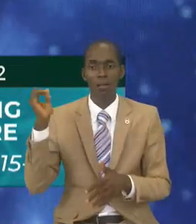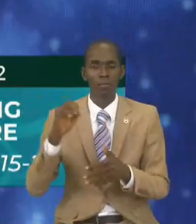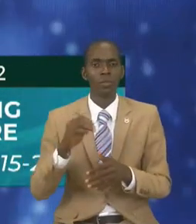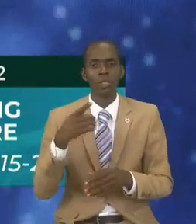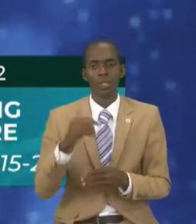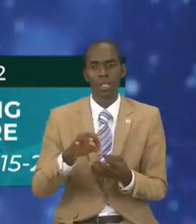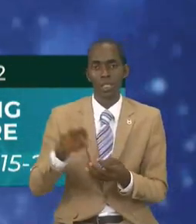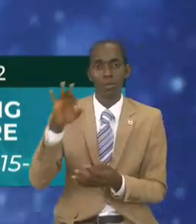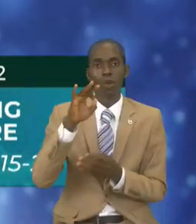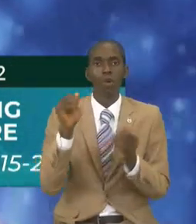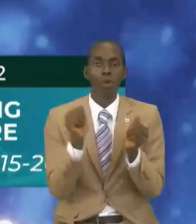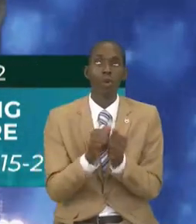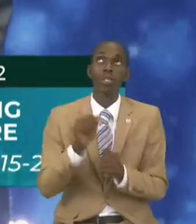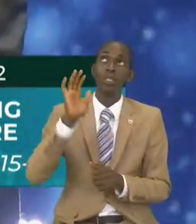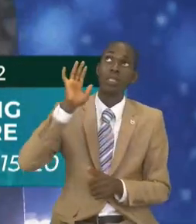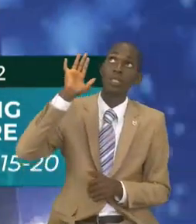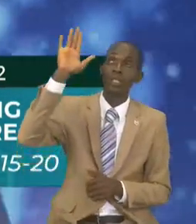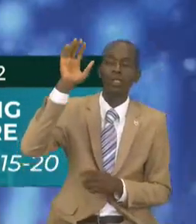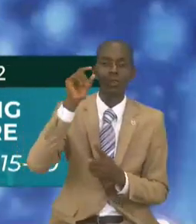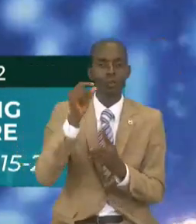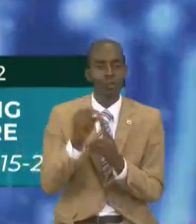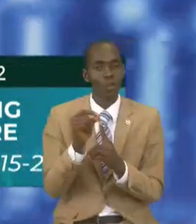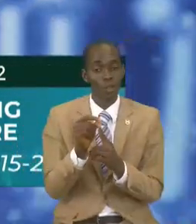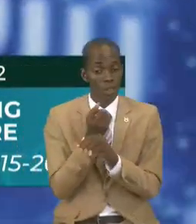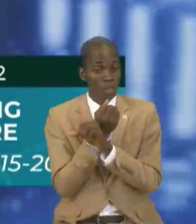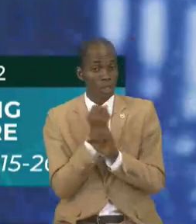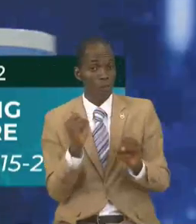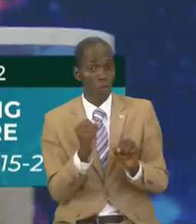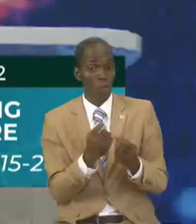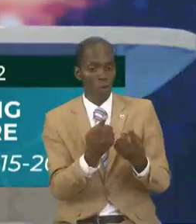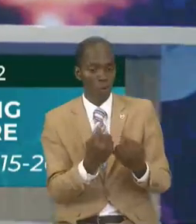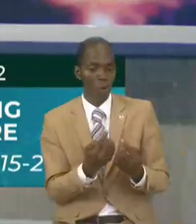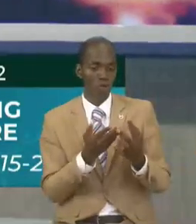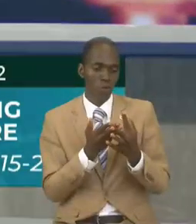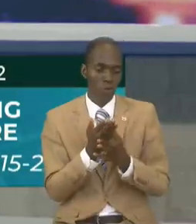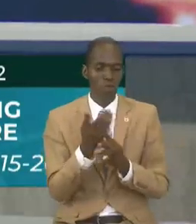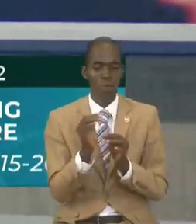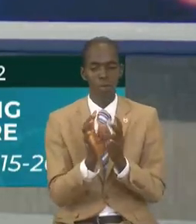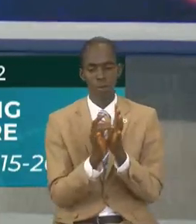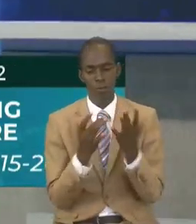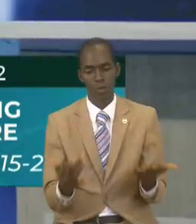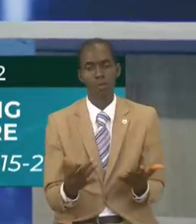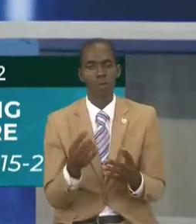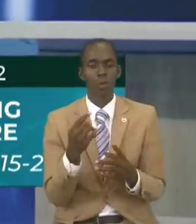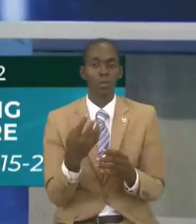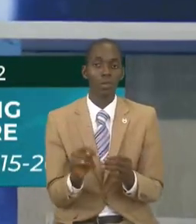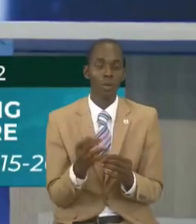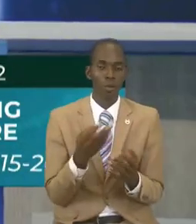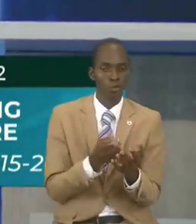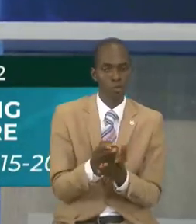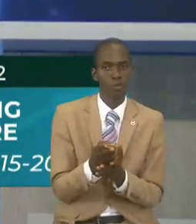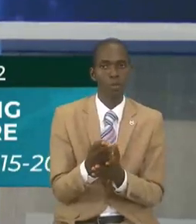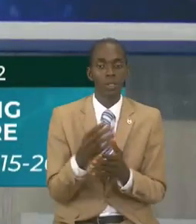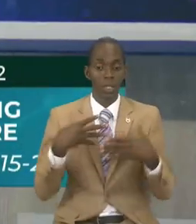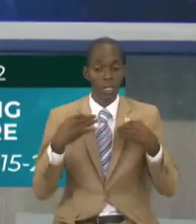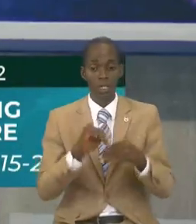sa parole. Le salut vient par les écritures de vérité. La